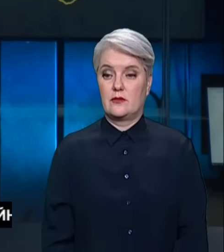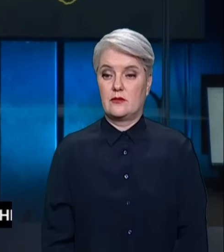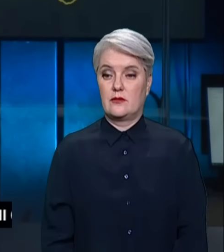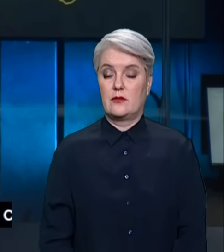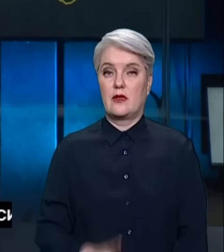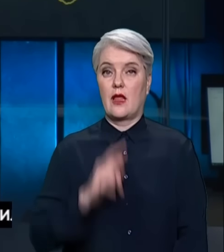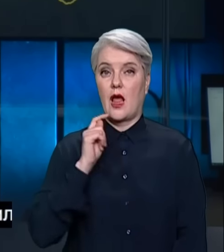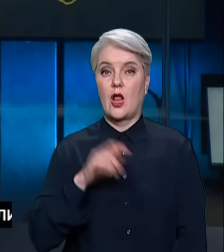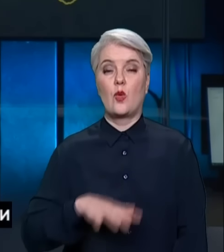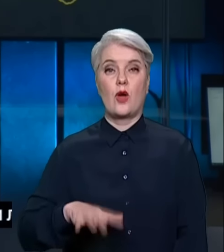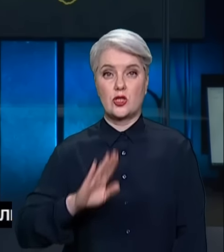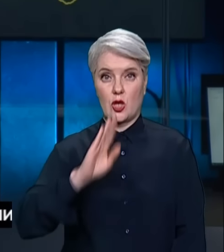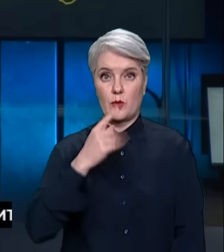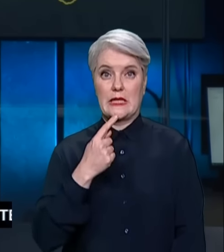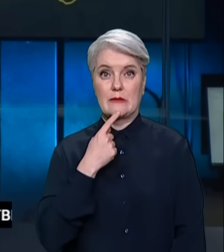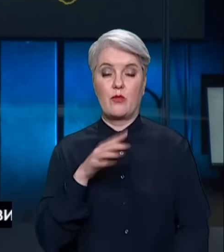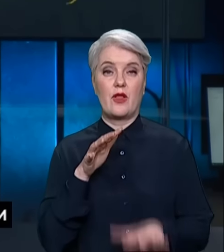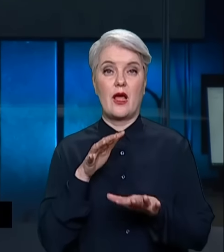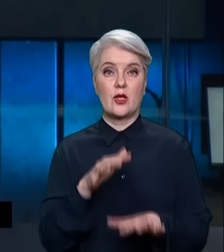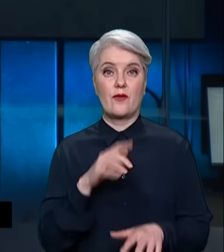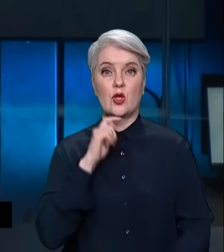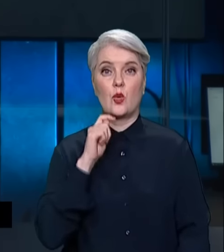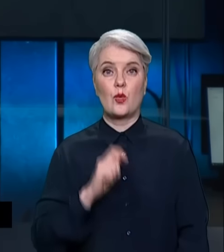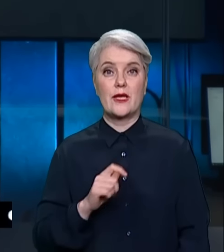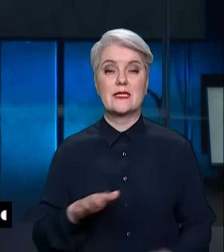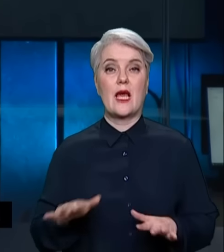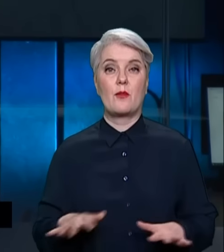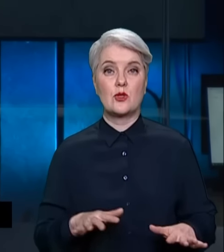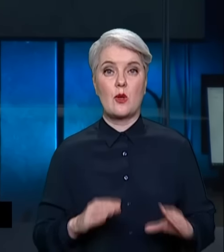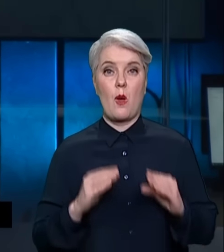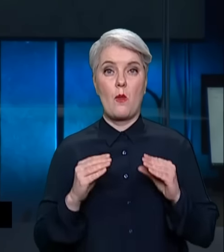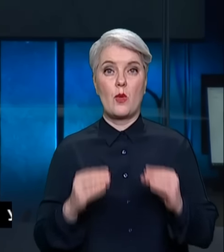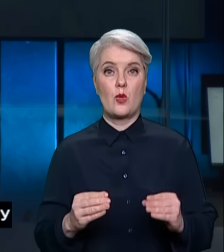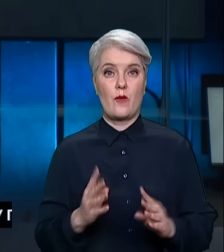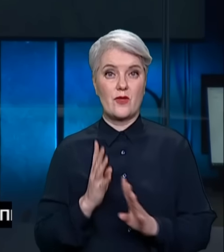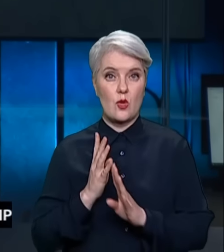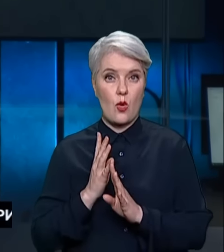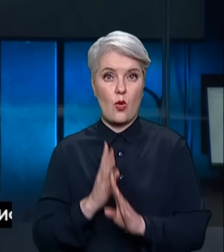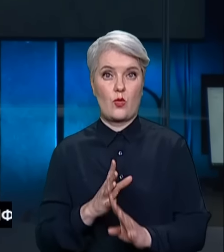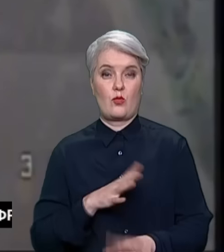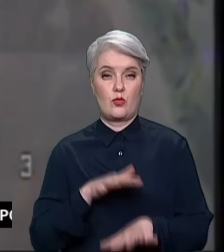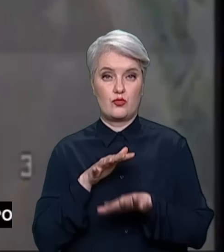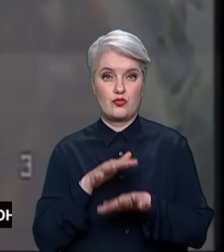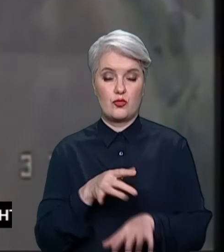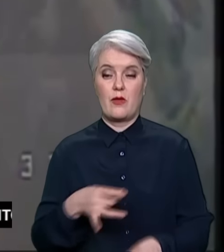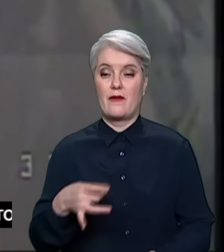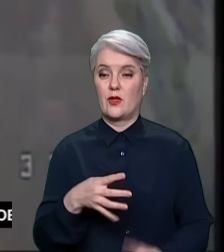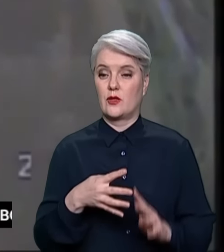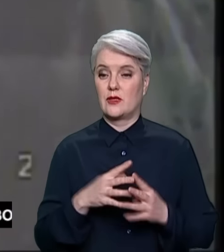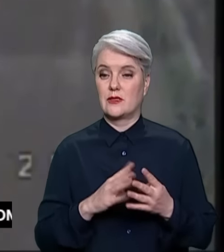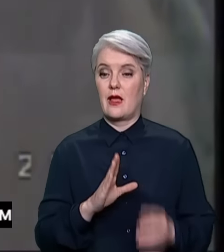А на Луганщині окупанти спробували атакувати українські позиції броньованою колоною. Відбувся штурм в районі